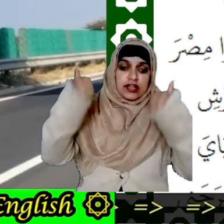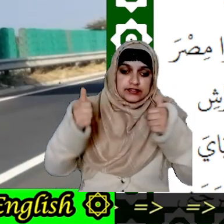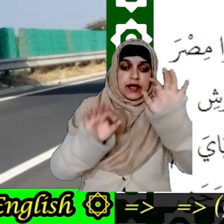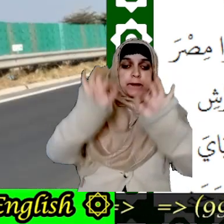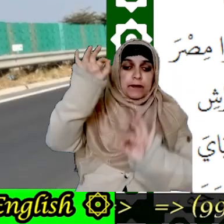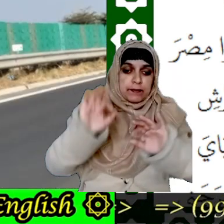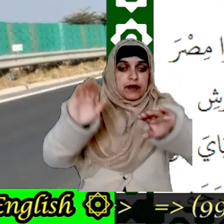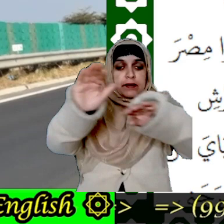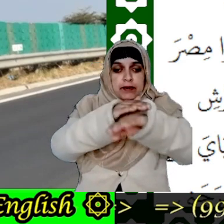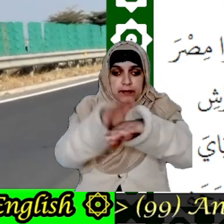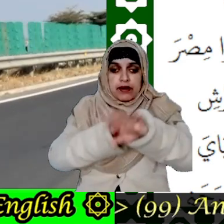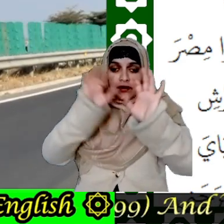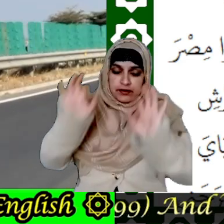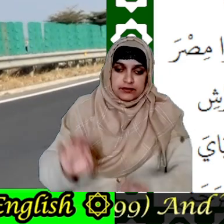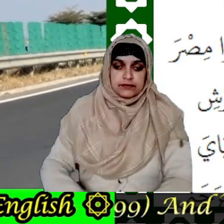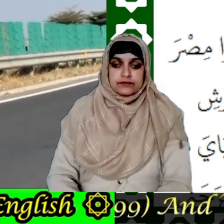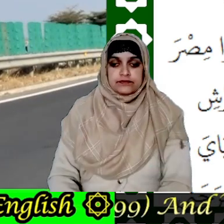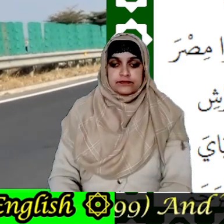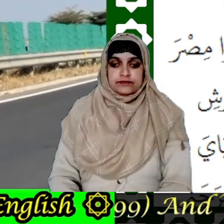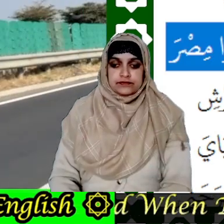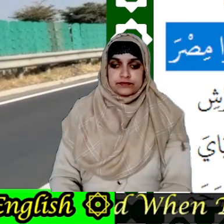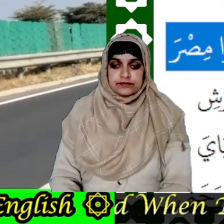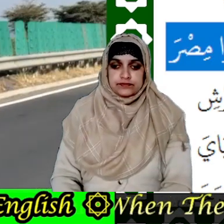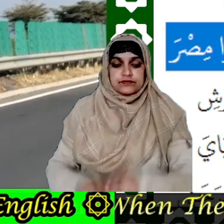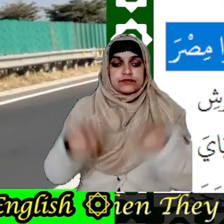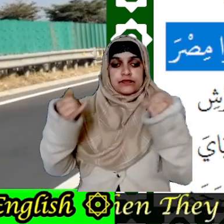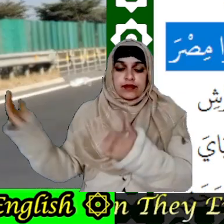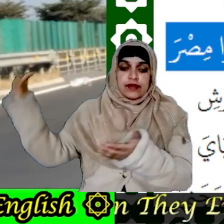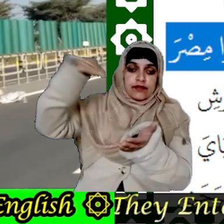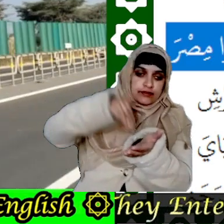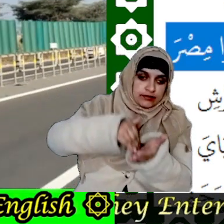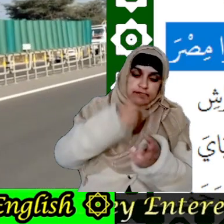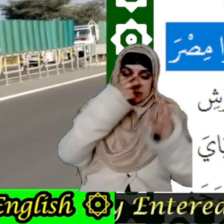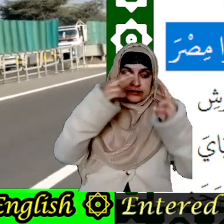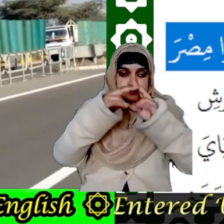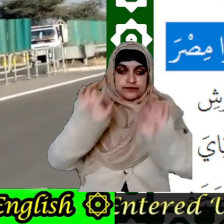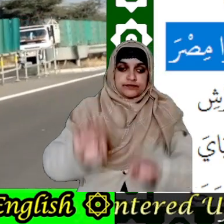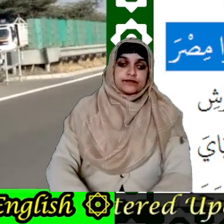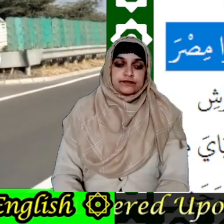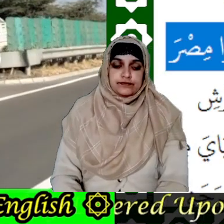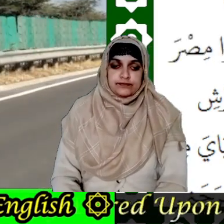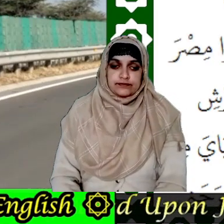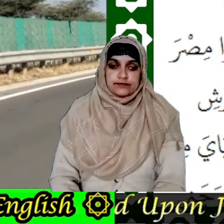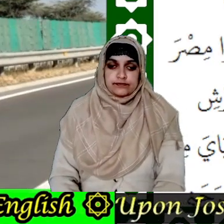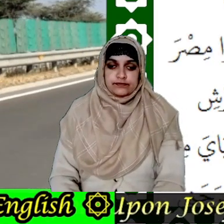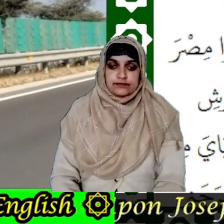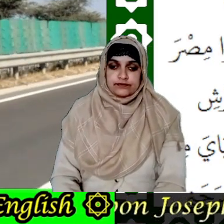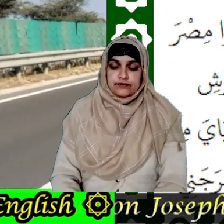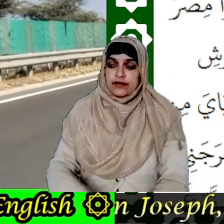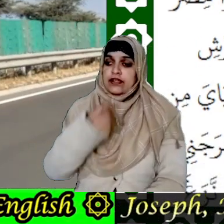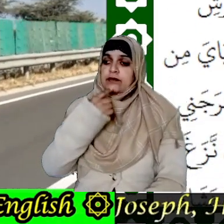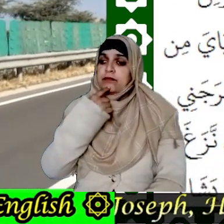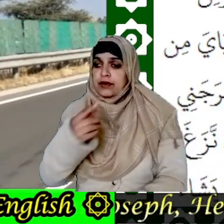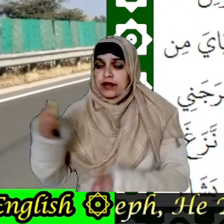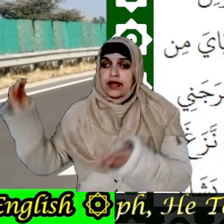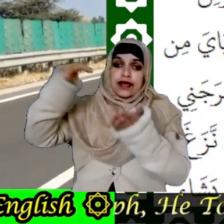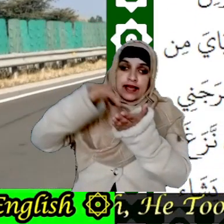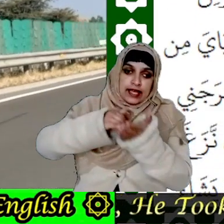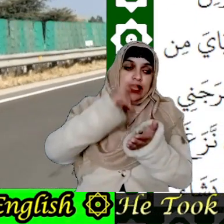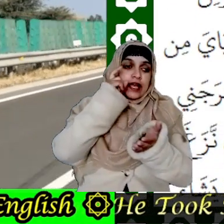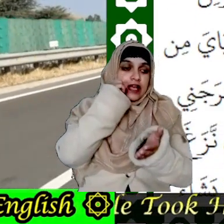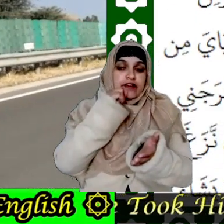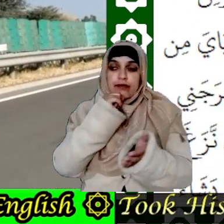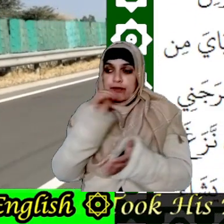fiqqabi waqaala dukhuluu misra seena yoo rabbiin fedhe nagaa taa seena ورفع أبويه